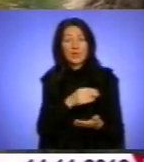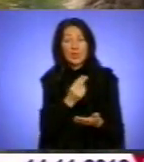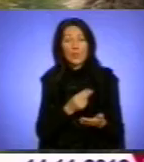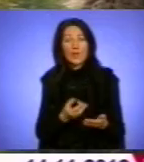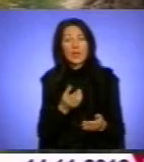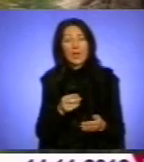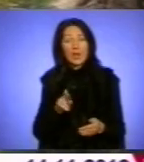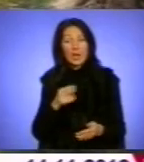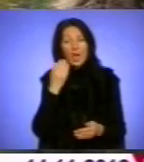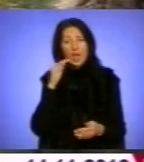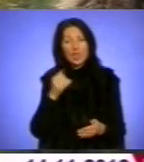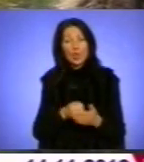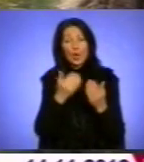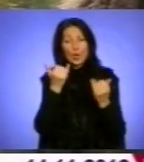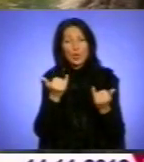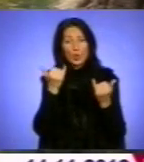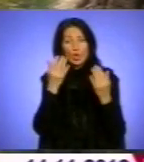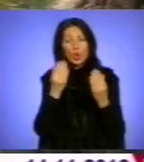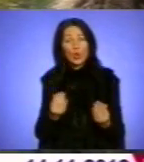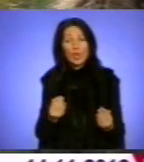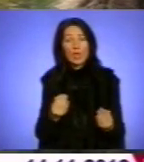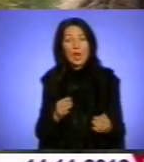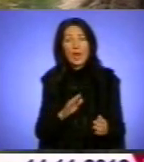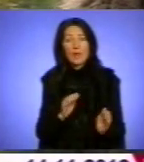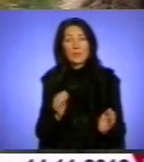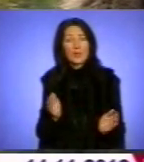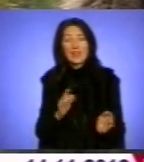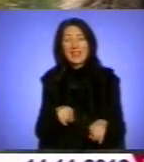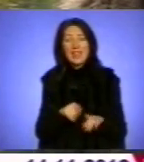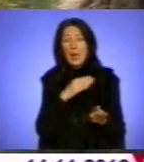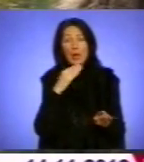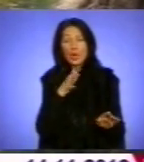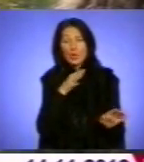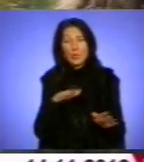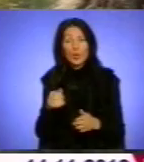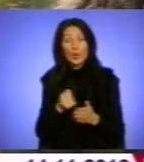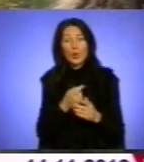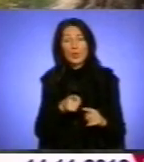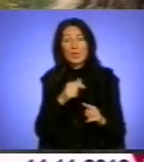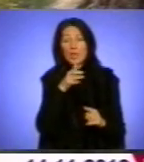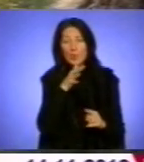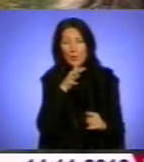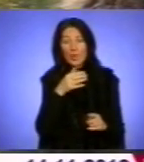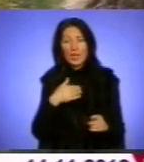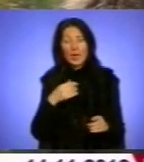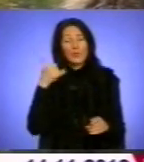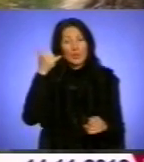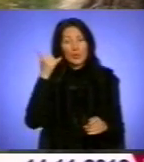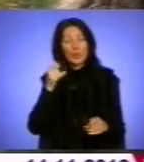дня, скажімо, не так багато часу пройшло, але все ще до цієї пори до нас телефонують як і